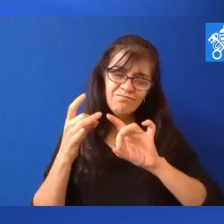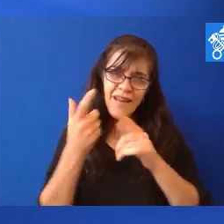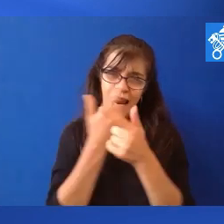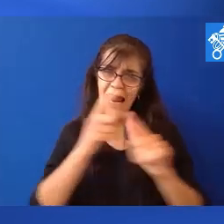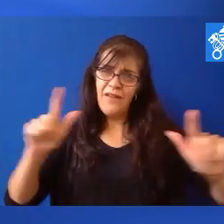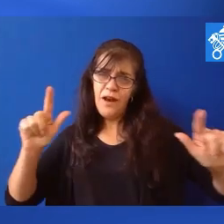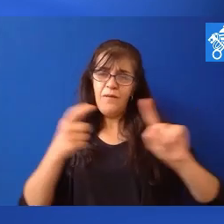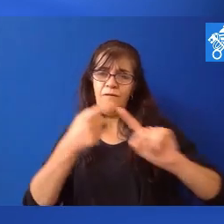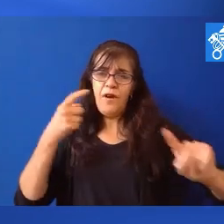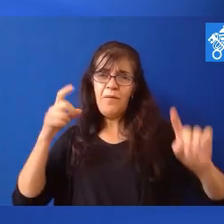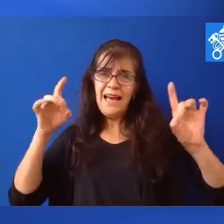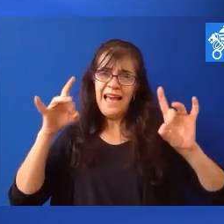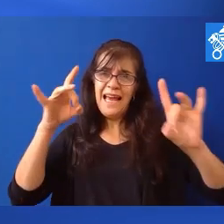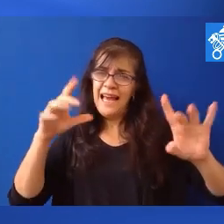of